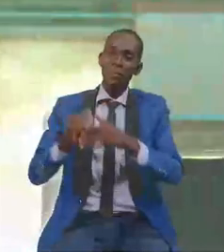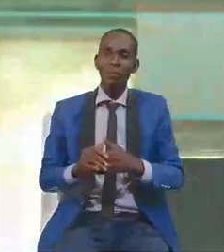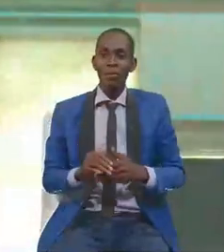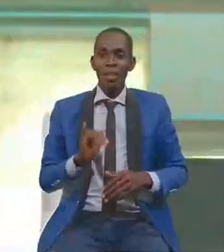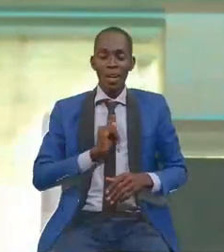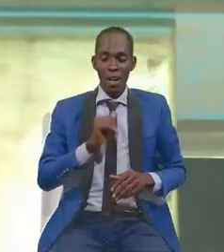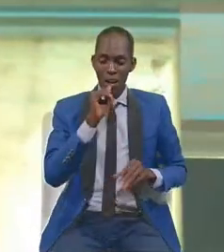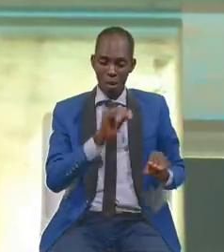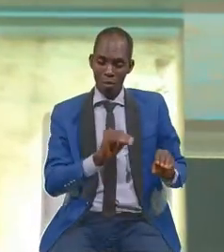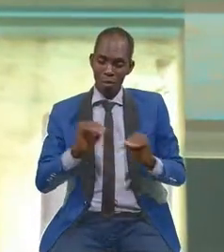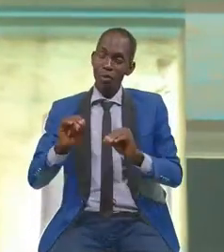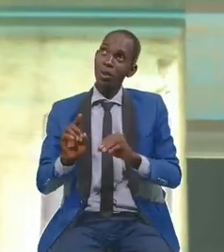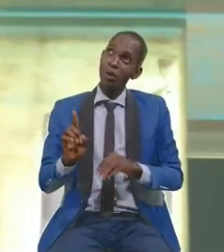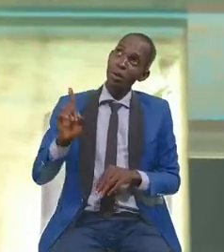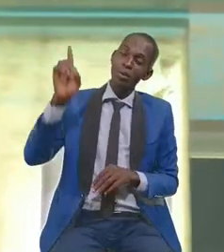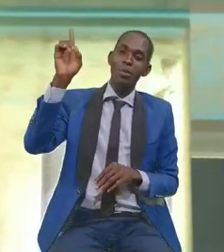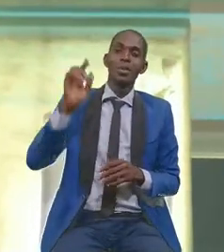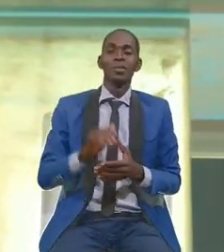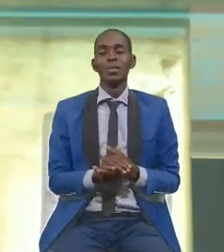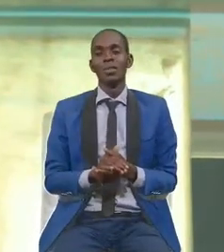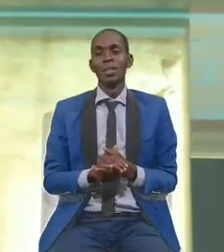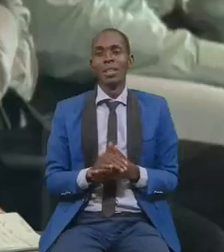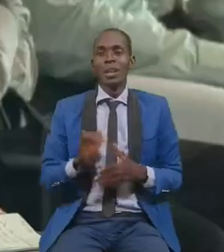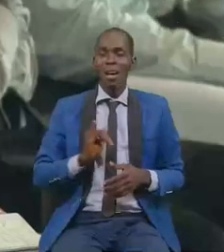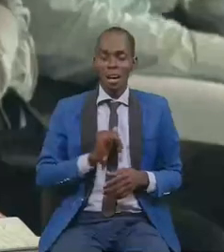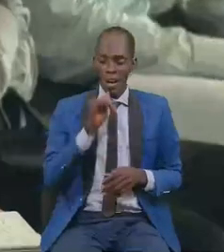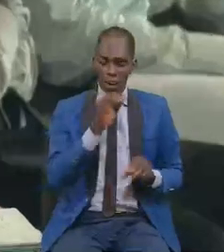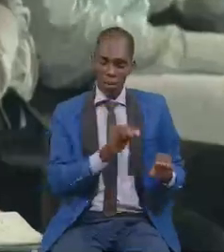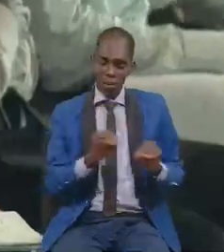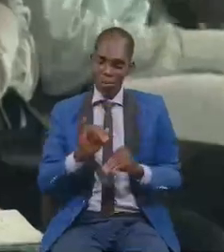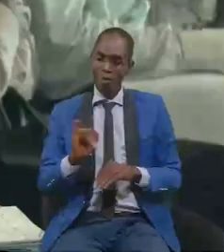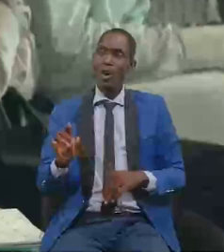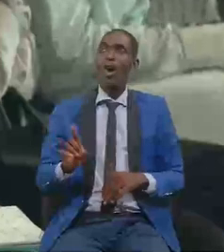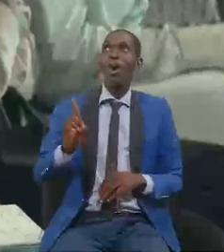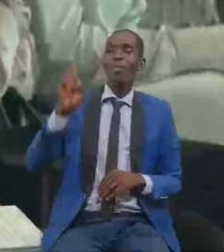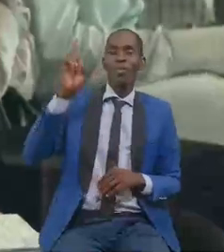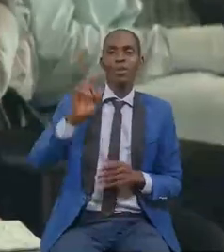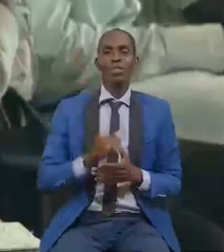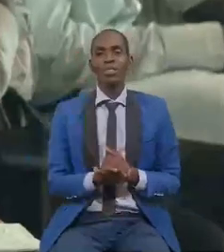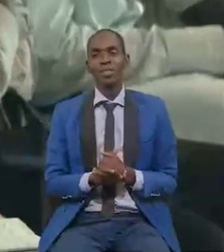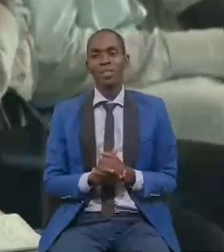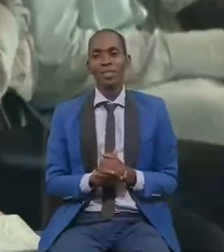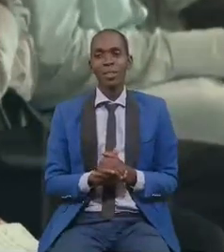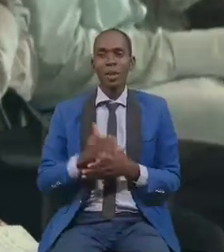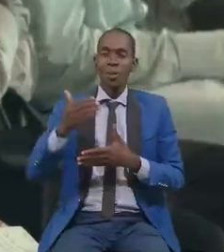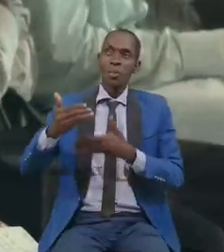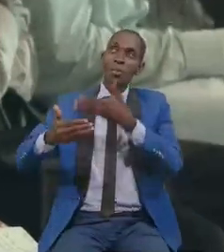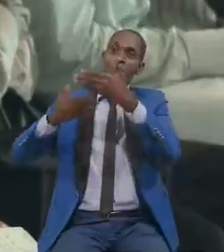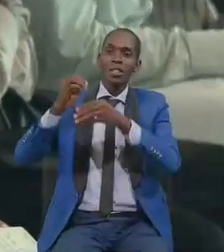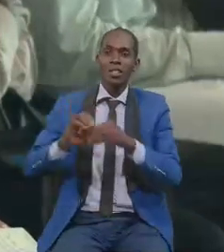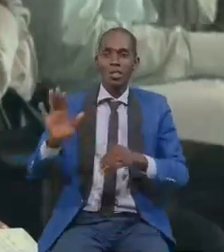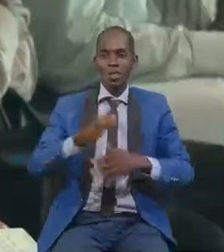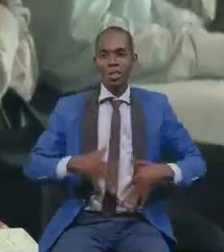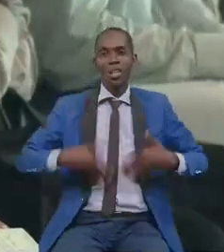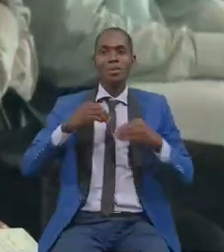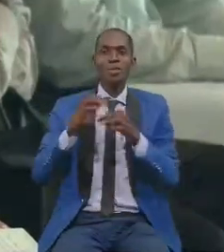J'avance plus loin. Je monte vers le haut. Le progrès dans votre vie au nom de Jésus-Christ.